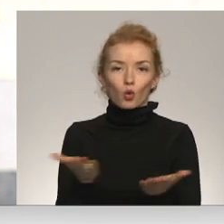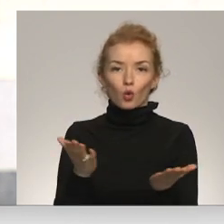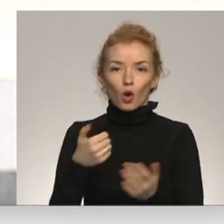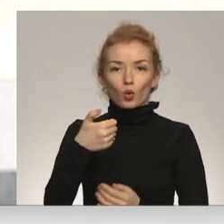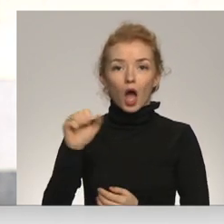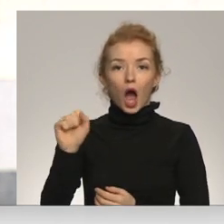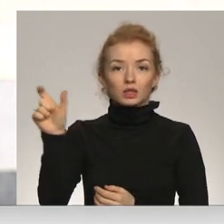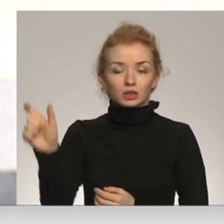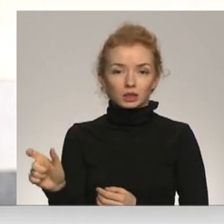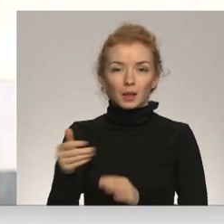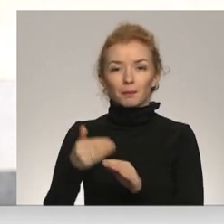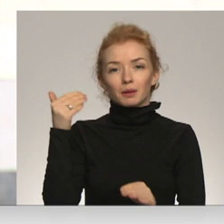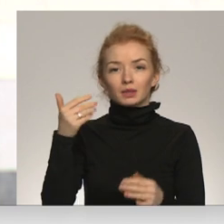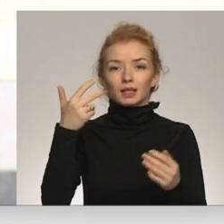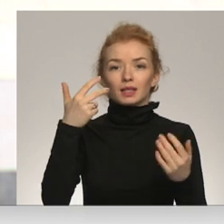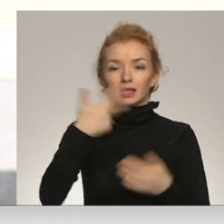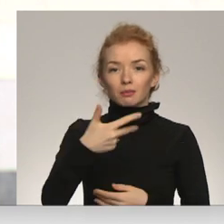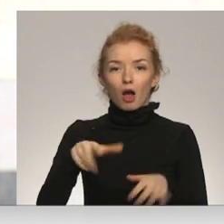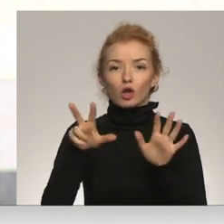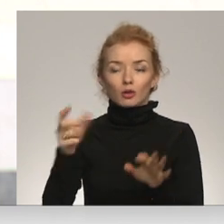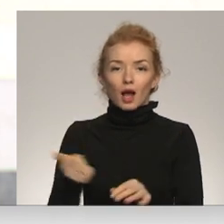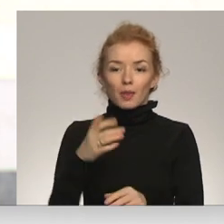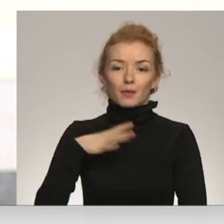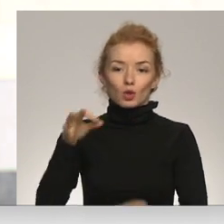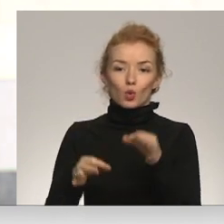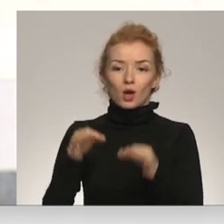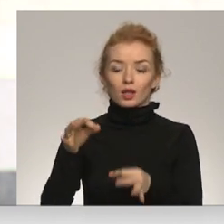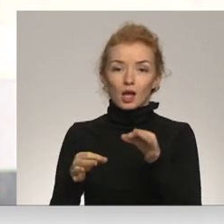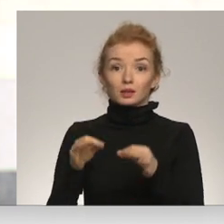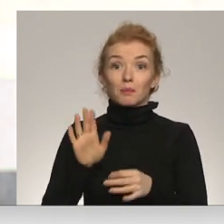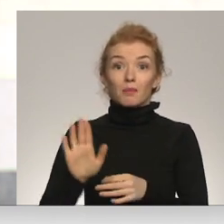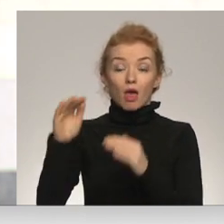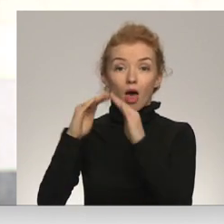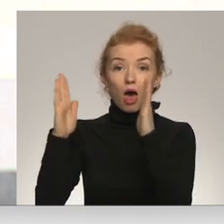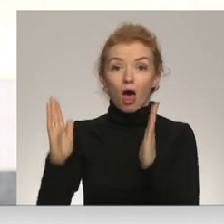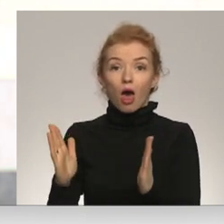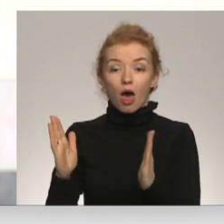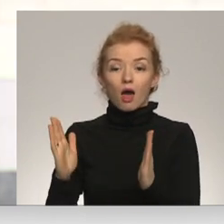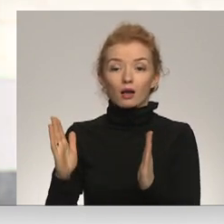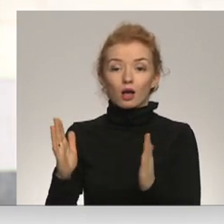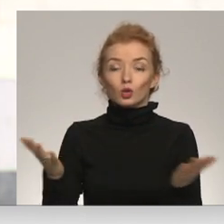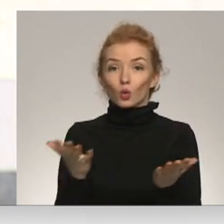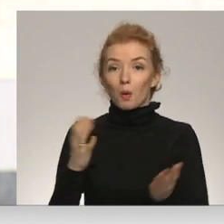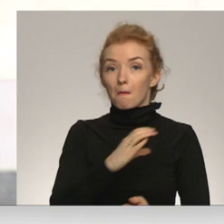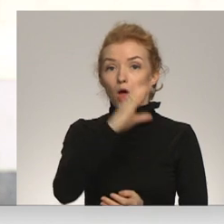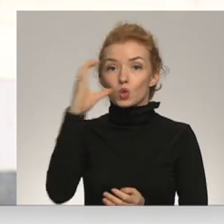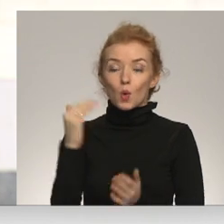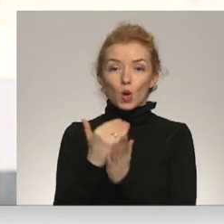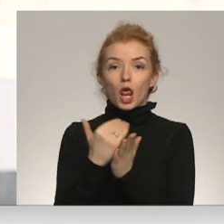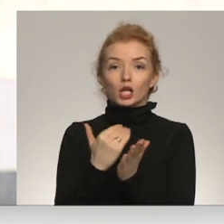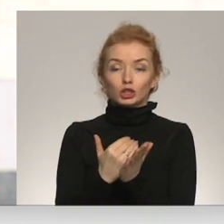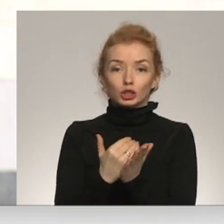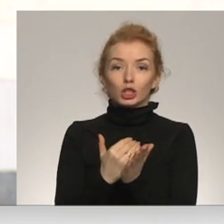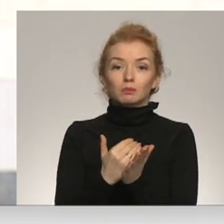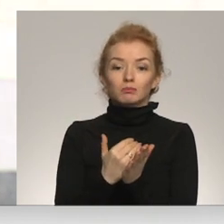pirms vairāk kā 38 gadiem tika notiesāts. Pie ēkas, kur padomju režīms